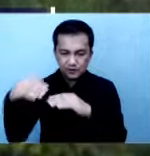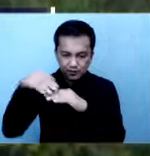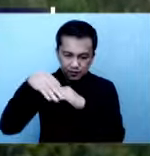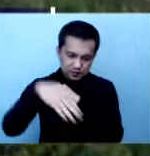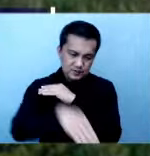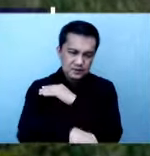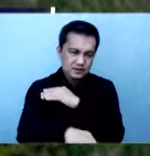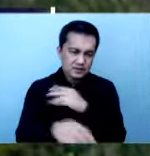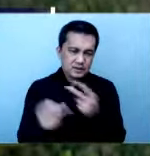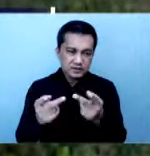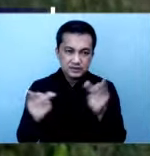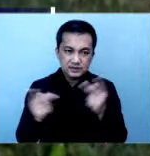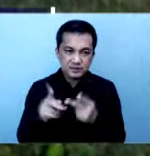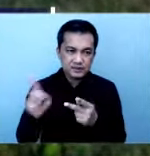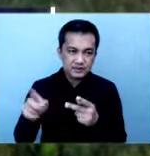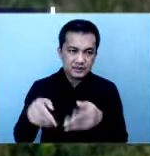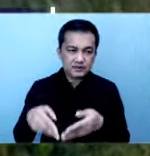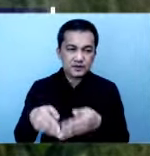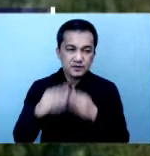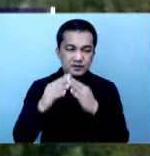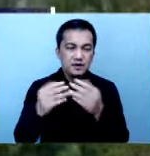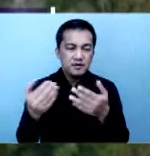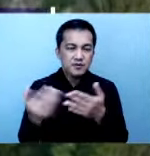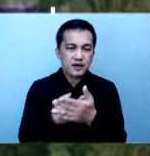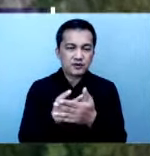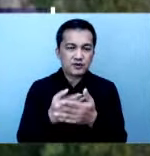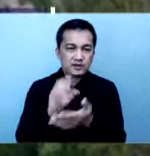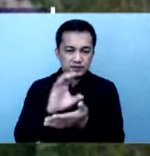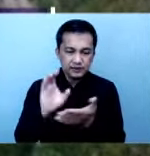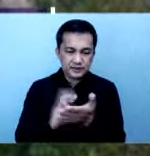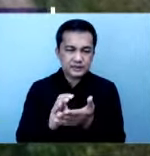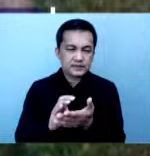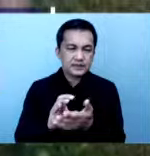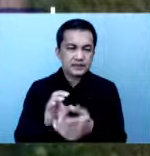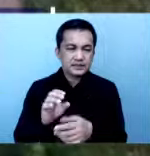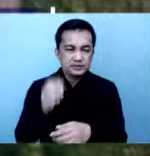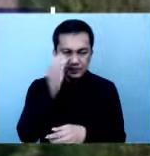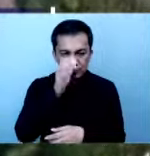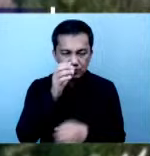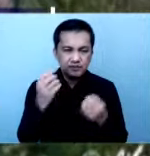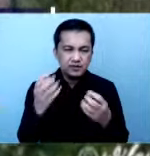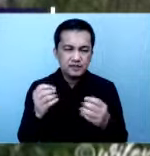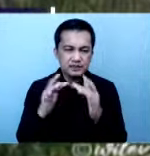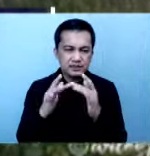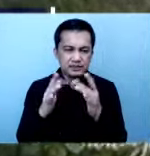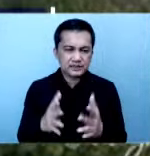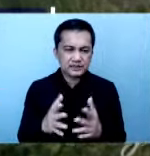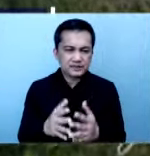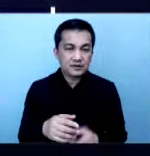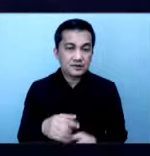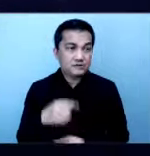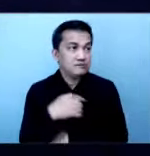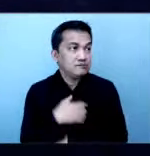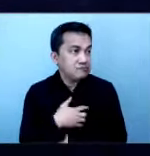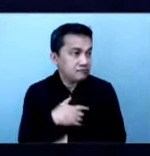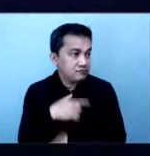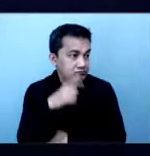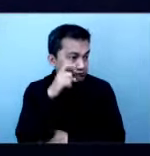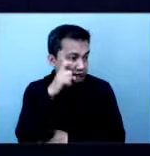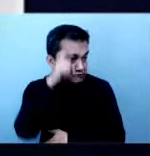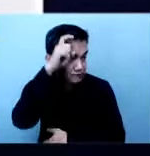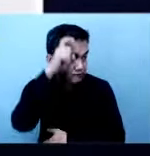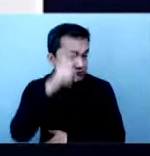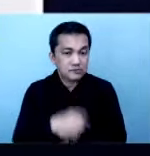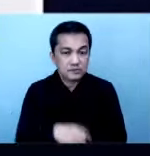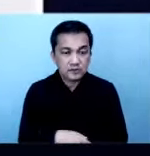lugar daw na yan, itatayo ang bagong provincial capital ng Cebu. Marami namang netizens ang napataas ang kilay. Sabi ng isang netizen,